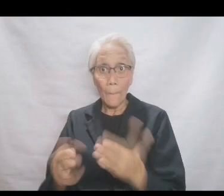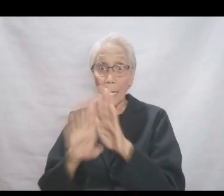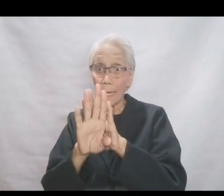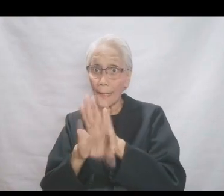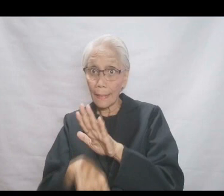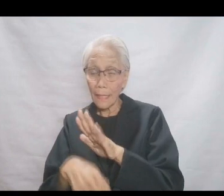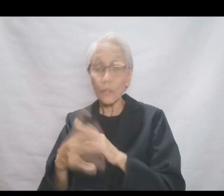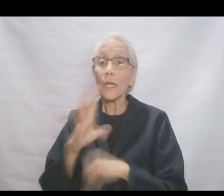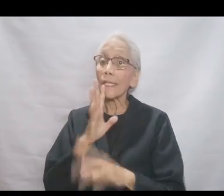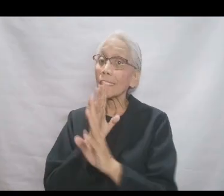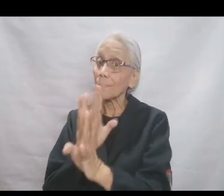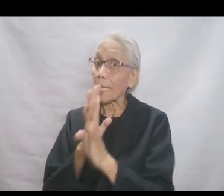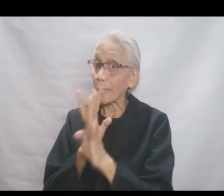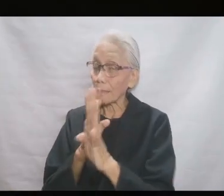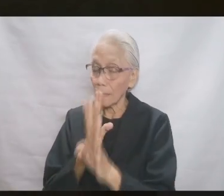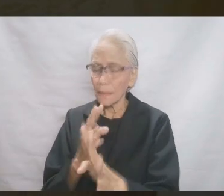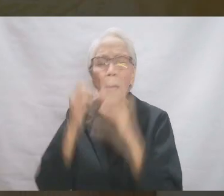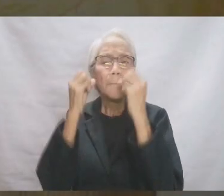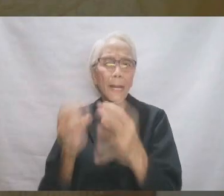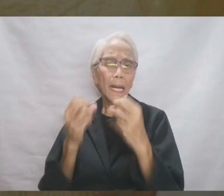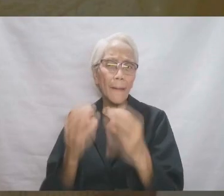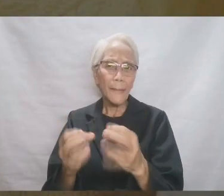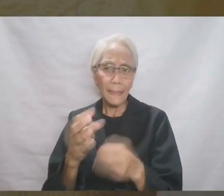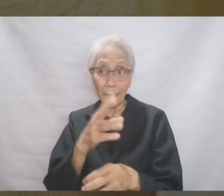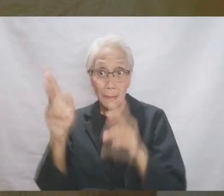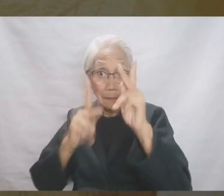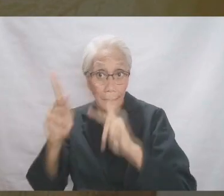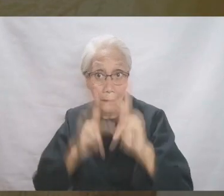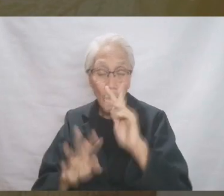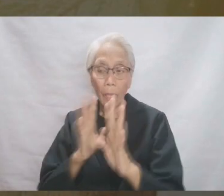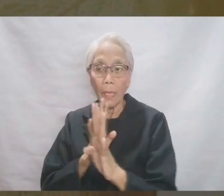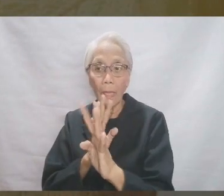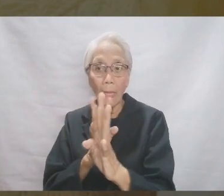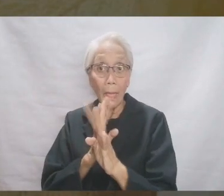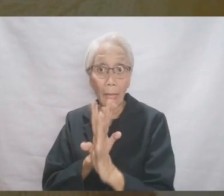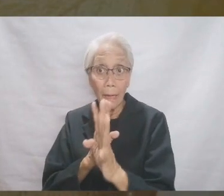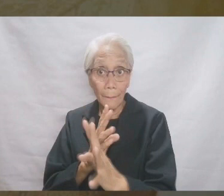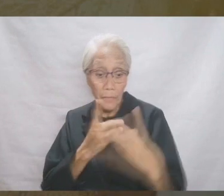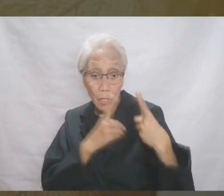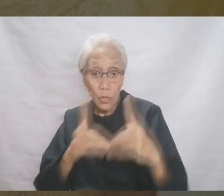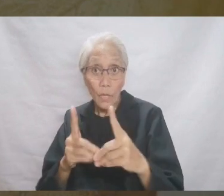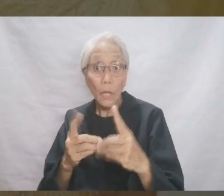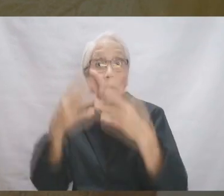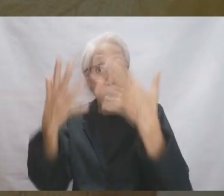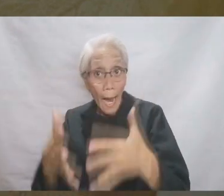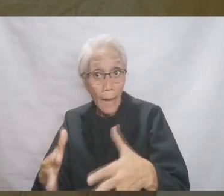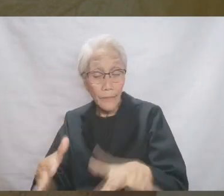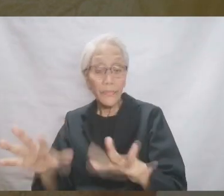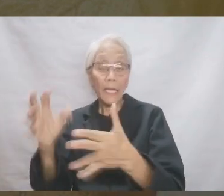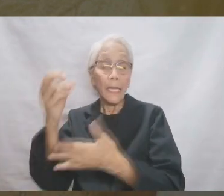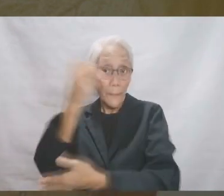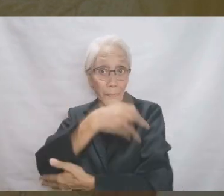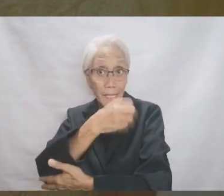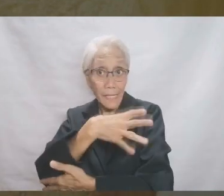Balikan natin muli ang issue ng speaking in tongues. Marami sa nakaranas sa so-called speaking in tongues during or after